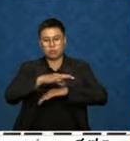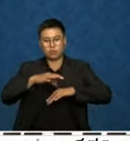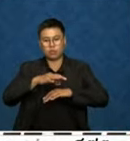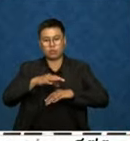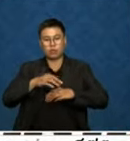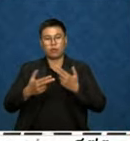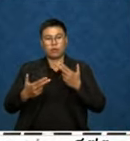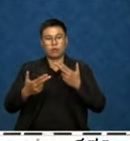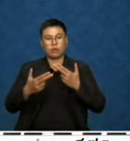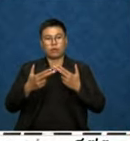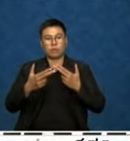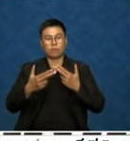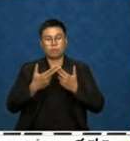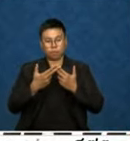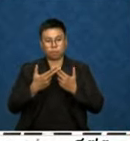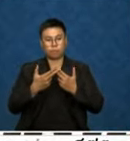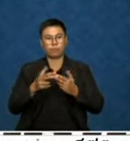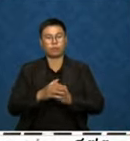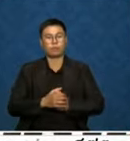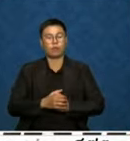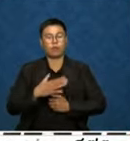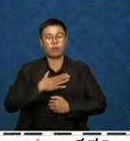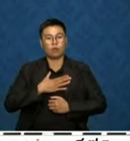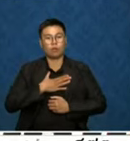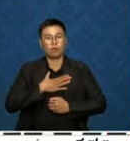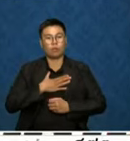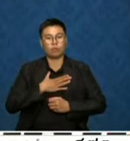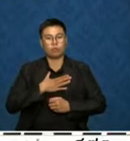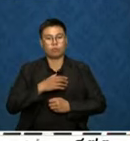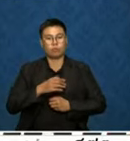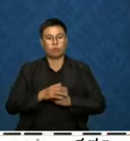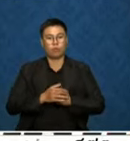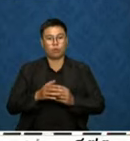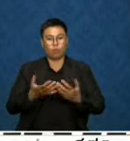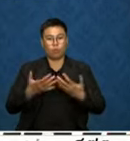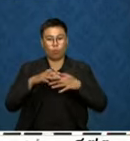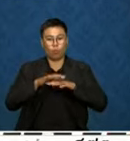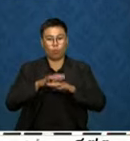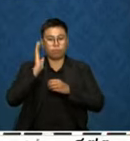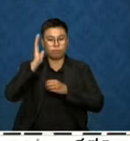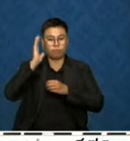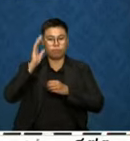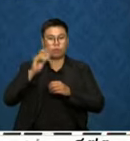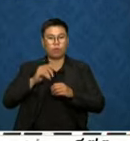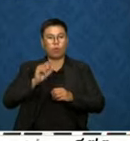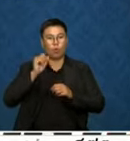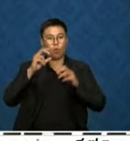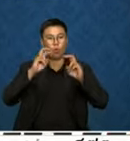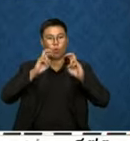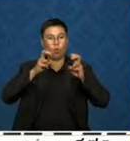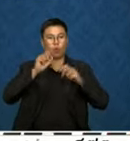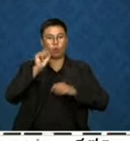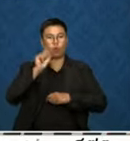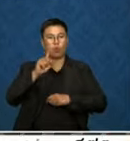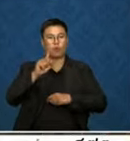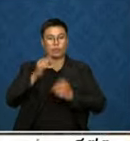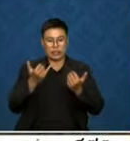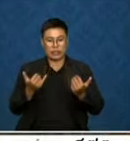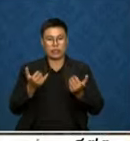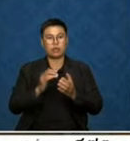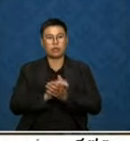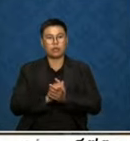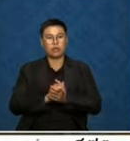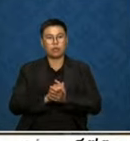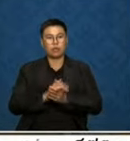ร้างชาติท่านประธานที่เคารพครับผมขออนุญาตที่จะร่วมอภิปรายยัตติด่วนในครั้งนี้ด้วยผ